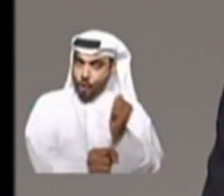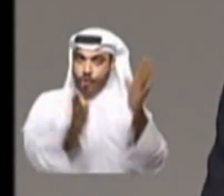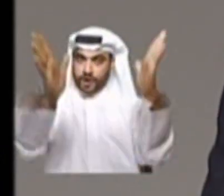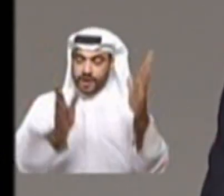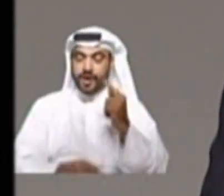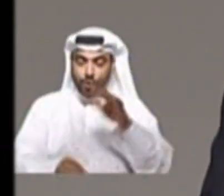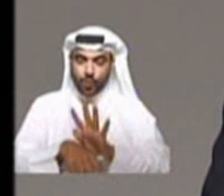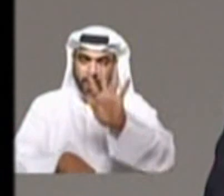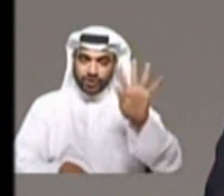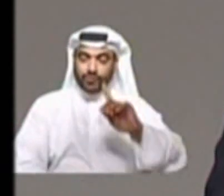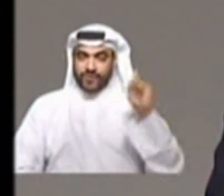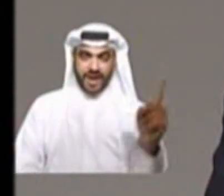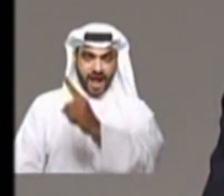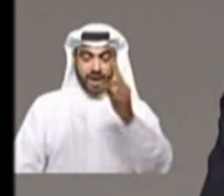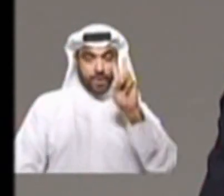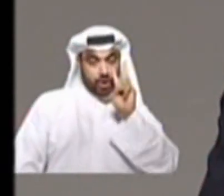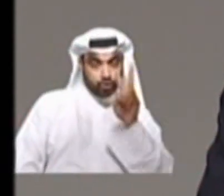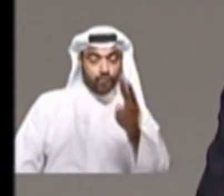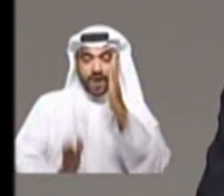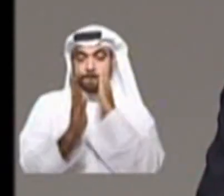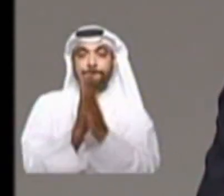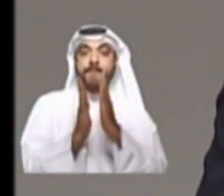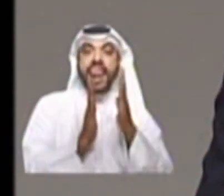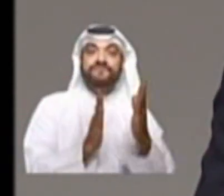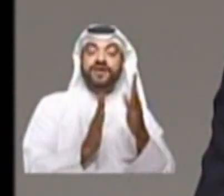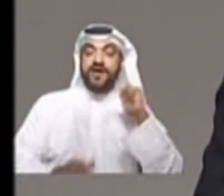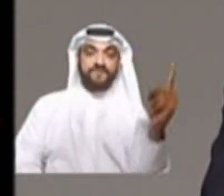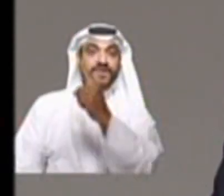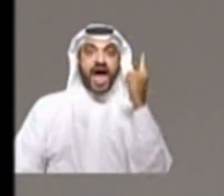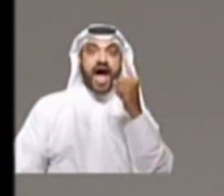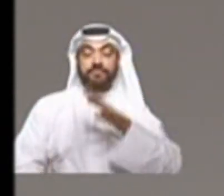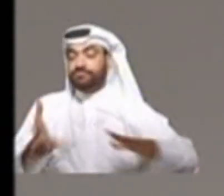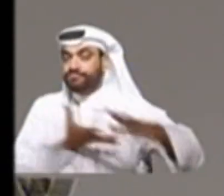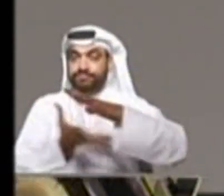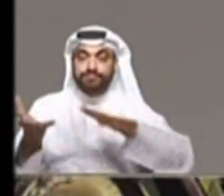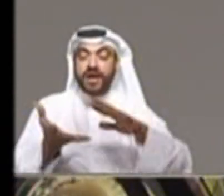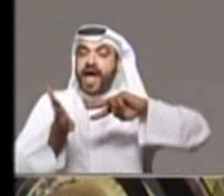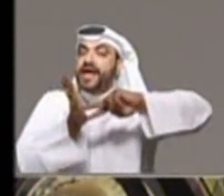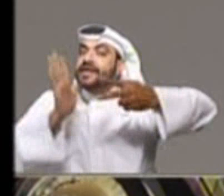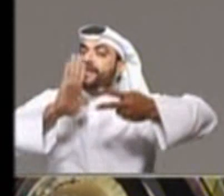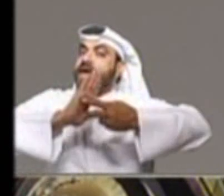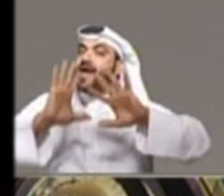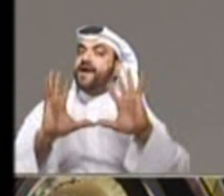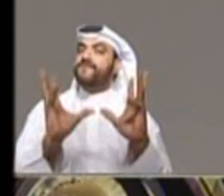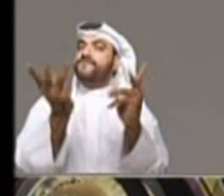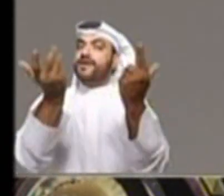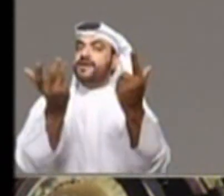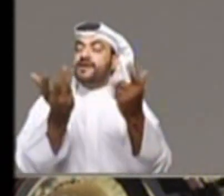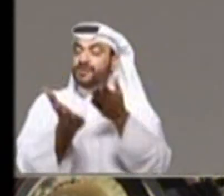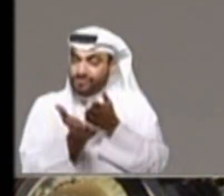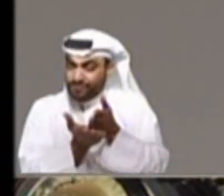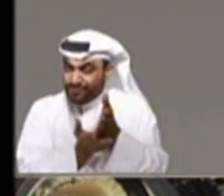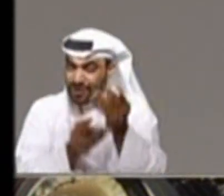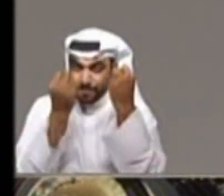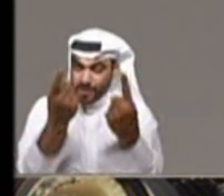شعوب العالم إلى النظر في أي ملف صراع مزمن في العالم ليروا كيف أن الأمور لا تسير بشكل